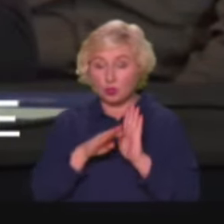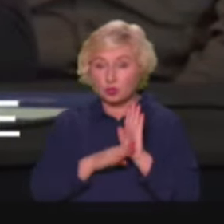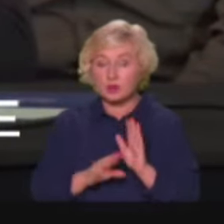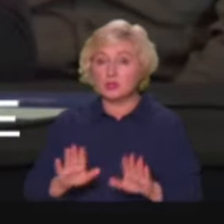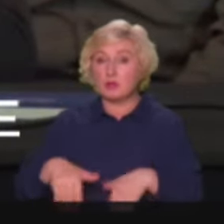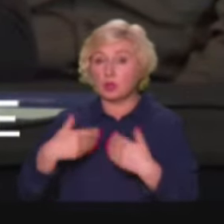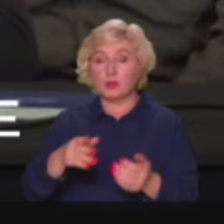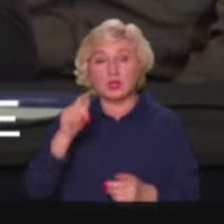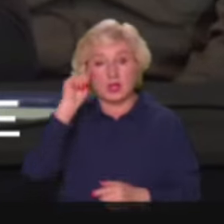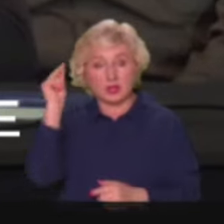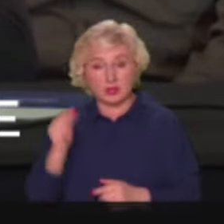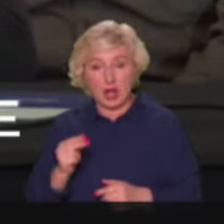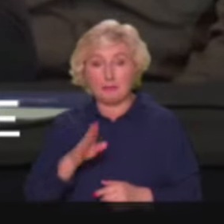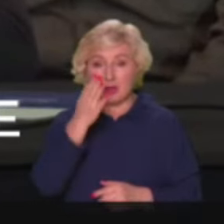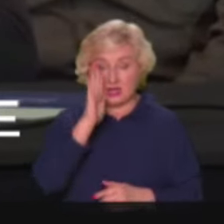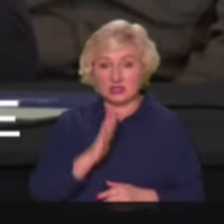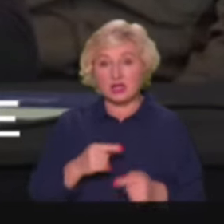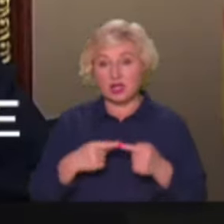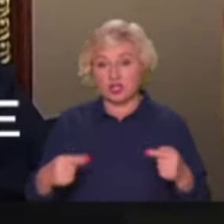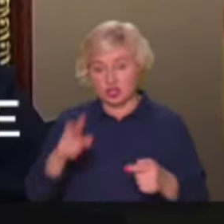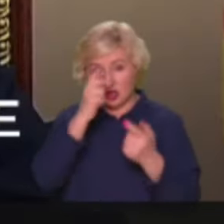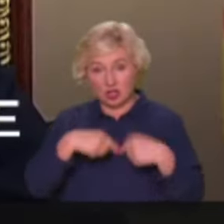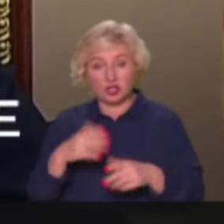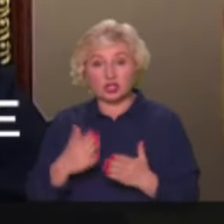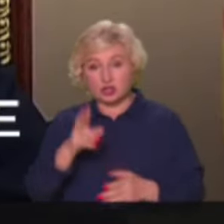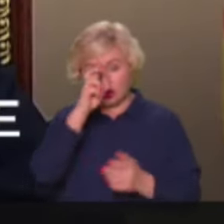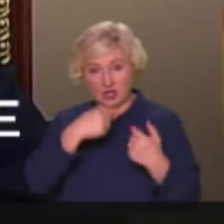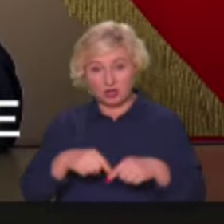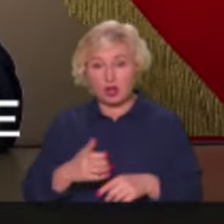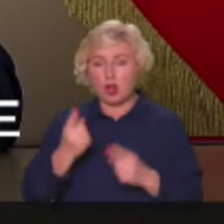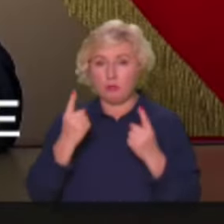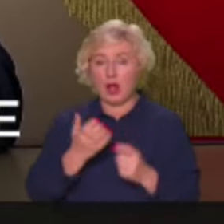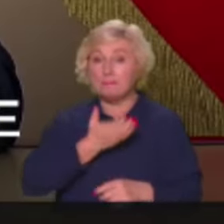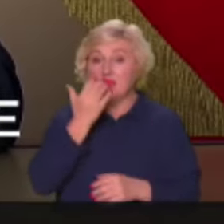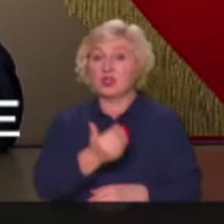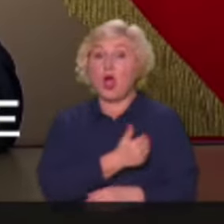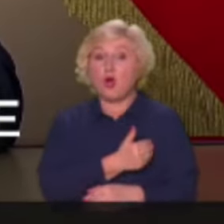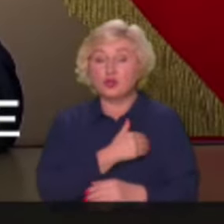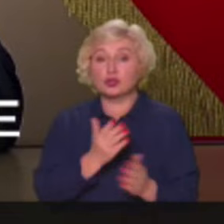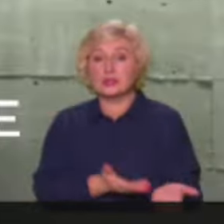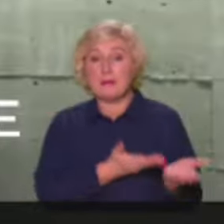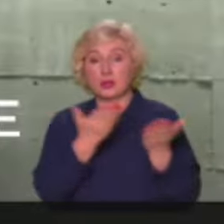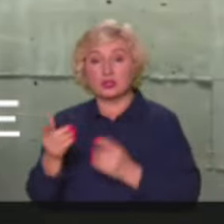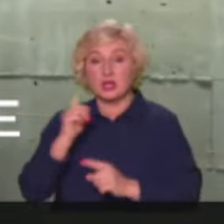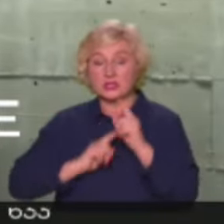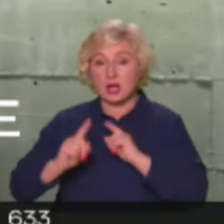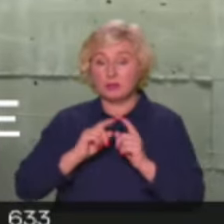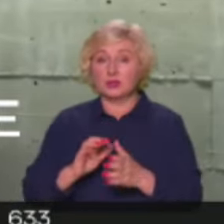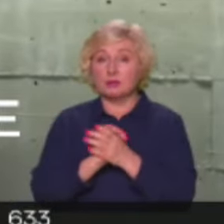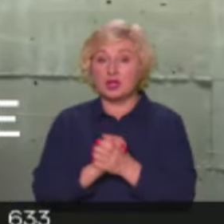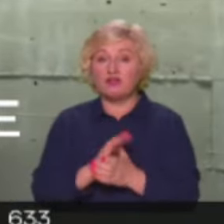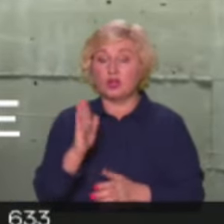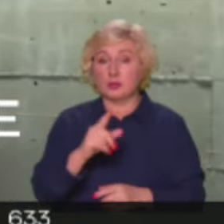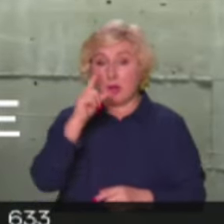Китай, Бразилія та інші країни. І якщо держави глобального півдня хочуть запросити на саміт миру Володимира